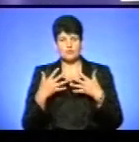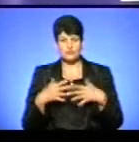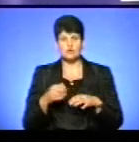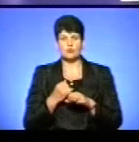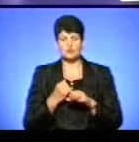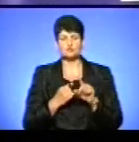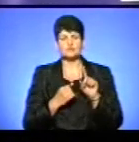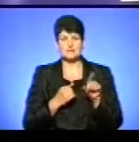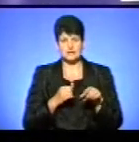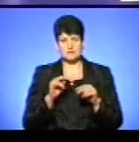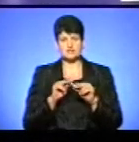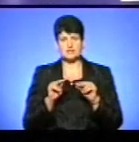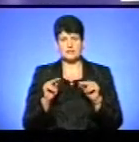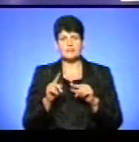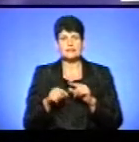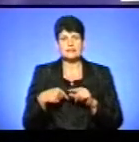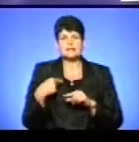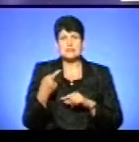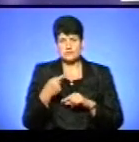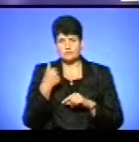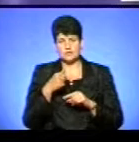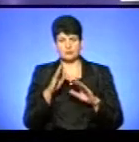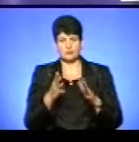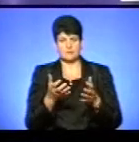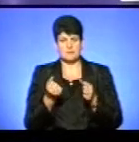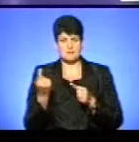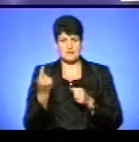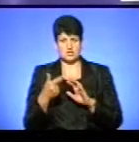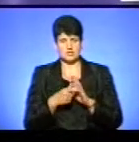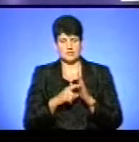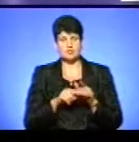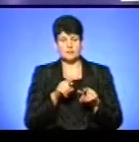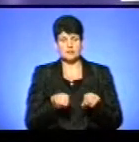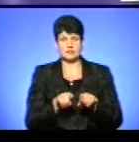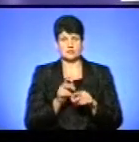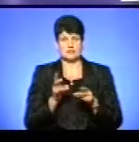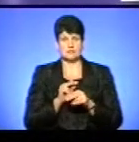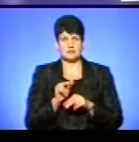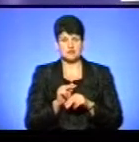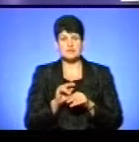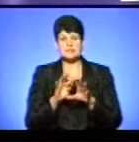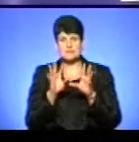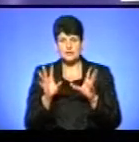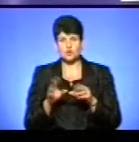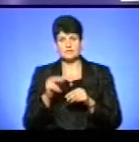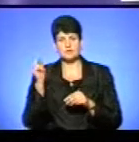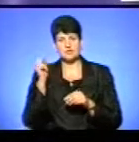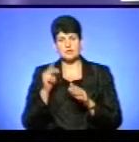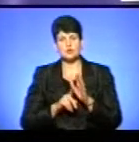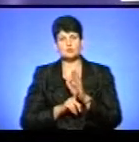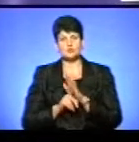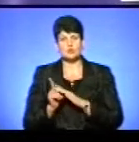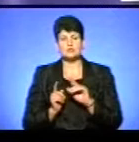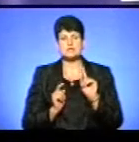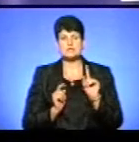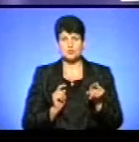тими вчителями, які наступного року будуть брати перші класи, щоб і їх навчити. Загалом навчання розпочалося з того, що